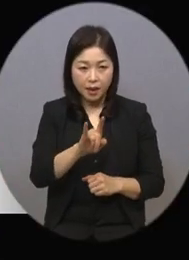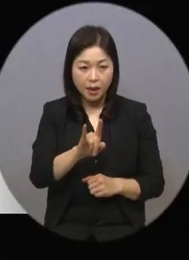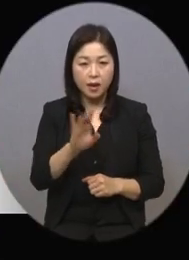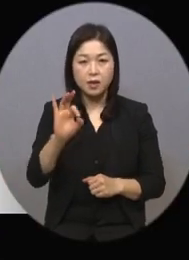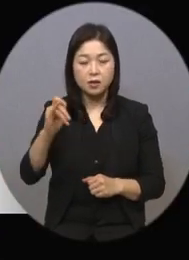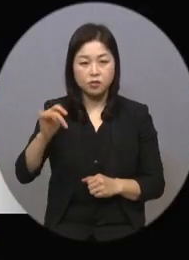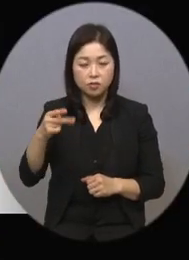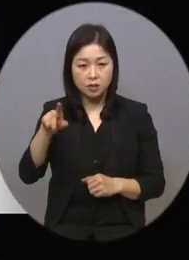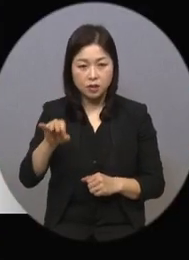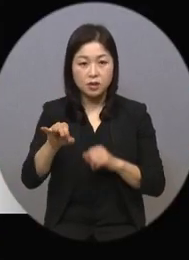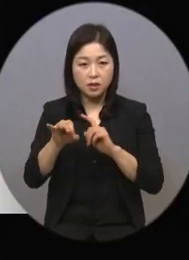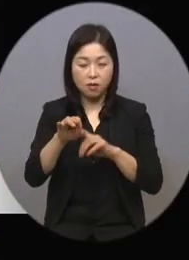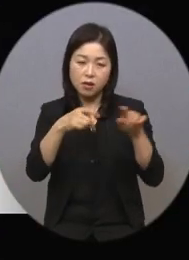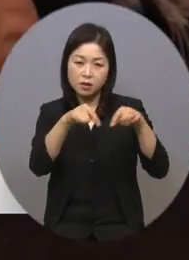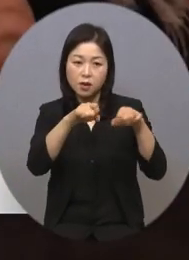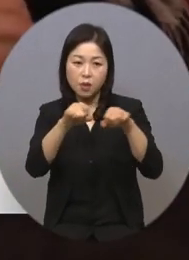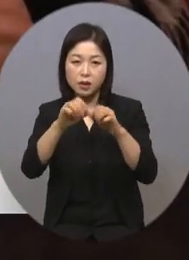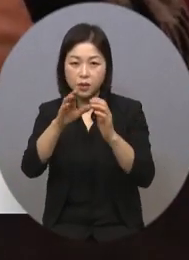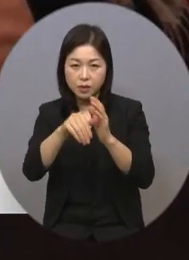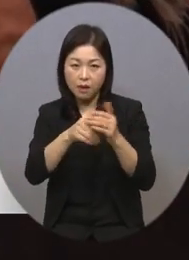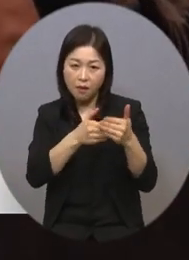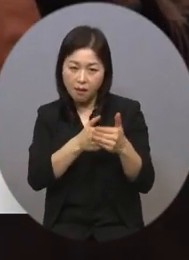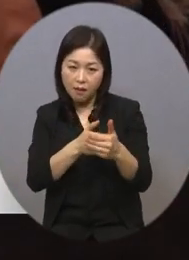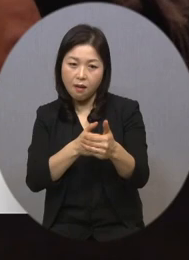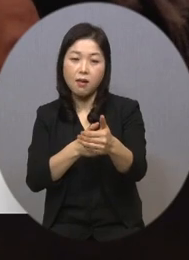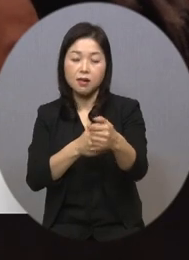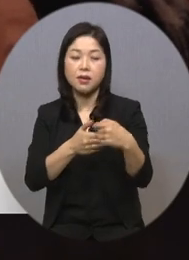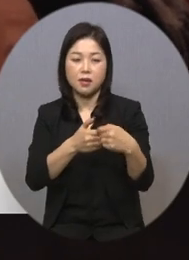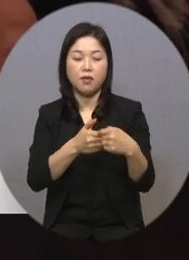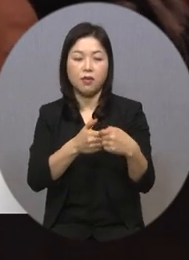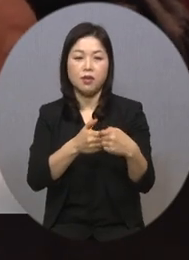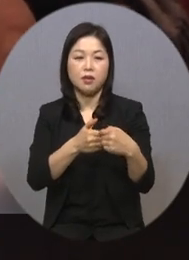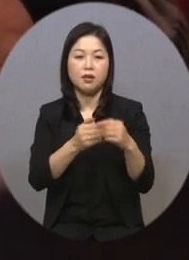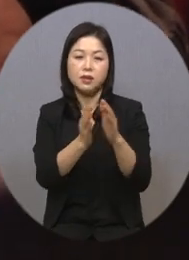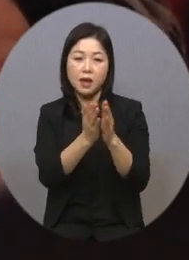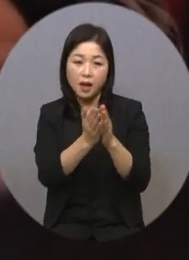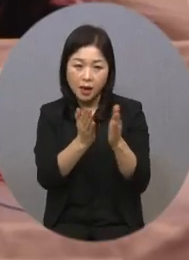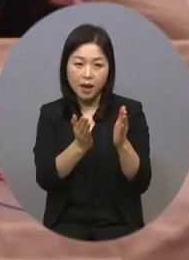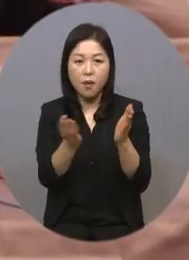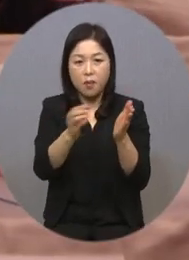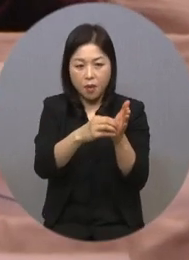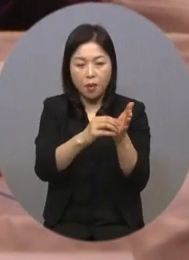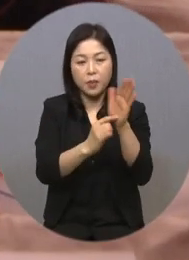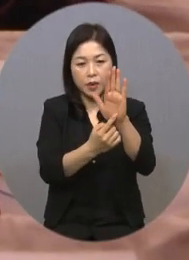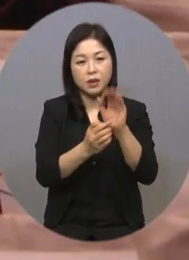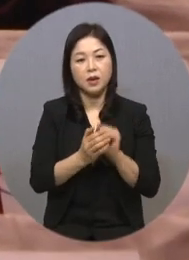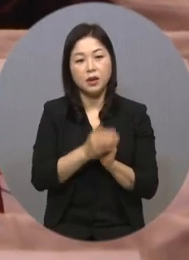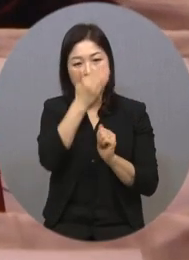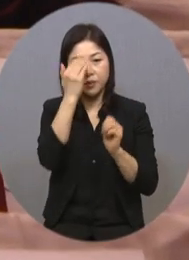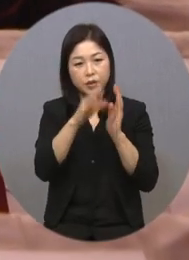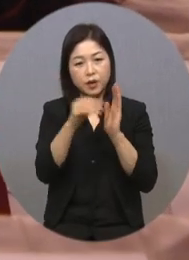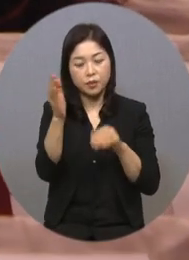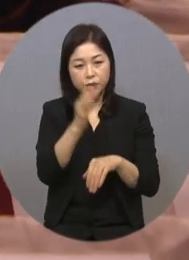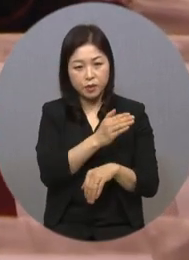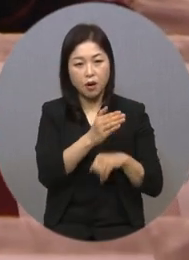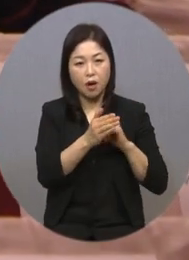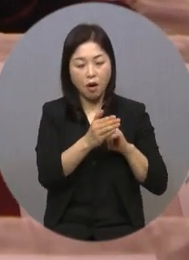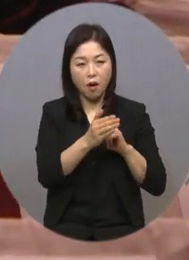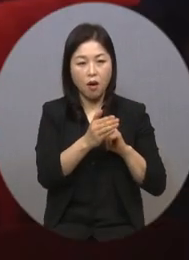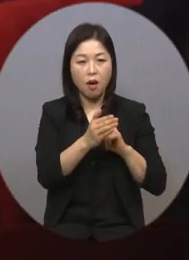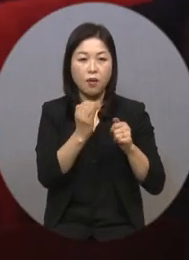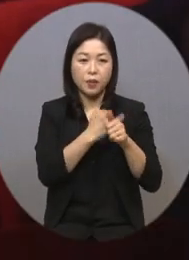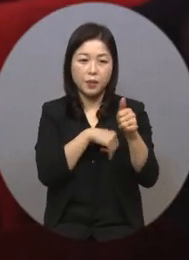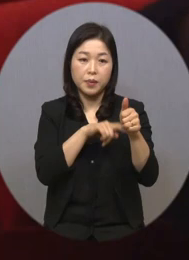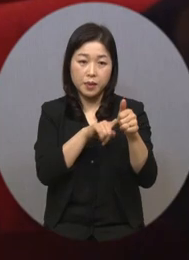지금까지 전개 활동을 하면서 걸어온 삶의 여정을 한 권의 책에 담아 편했습니다 또한 젊은 시절부터 고인이 된 남편과